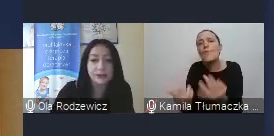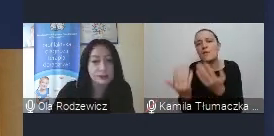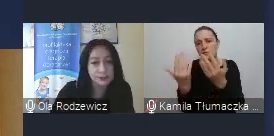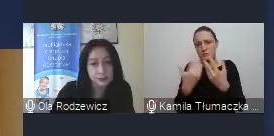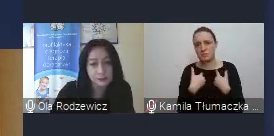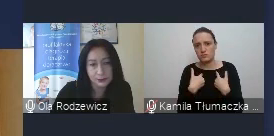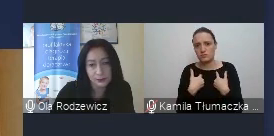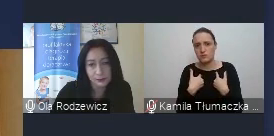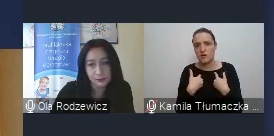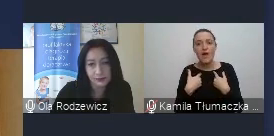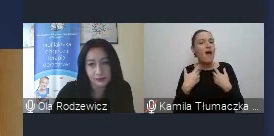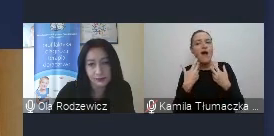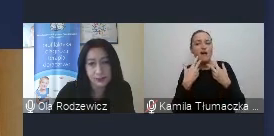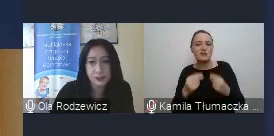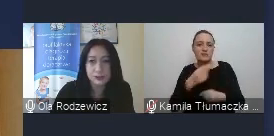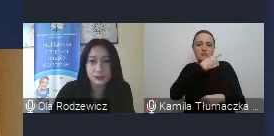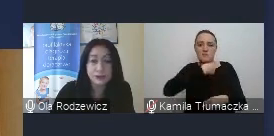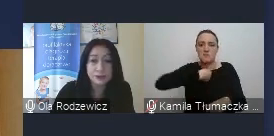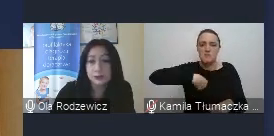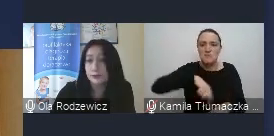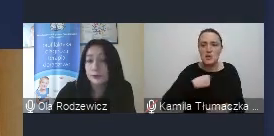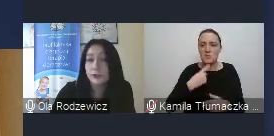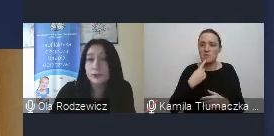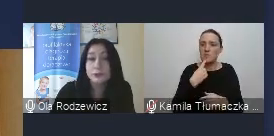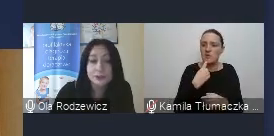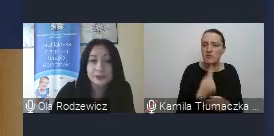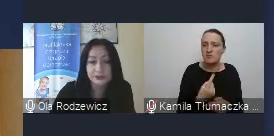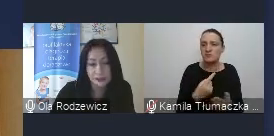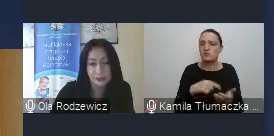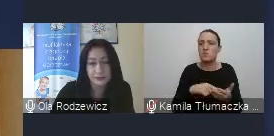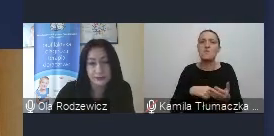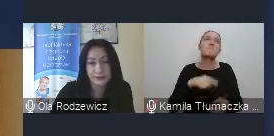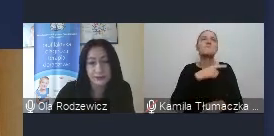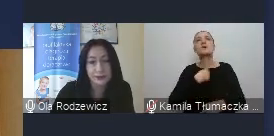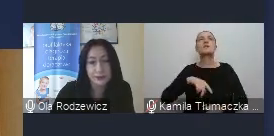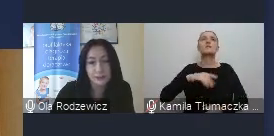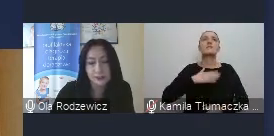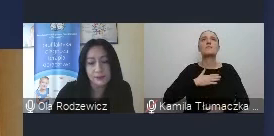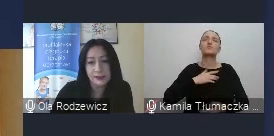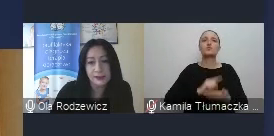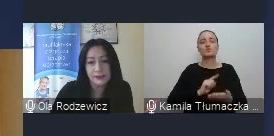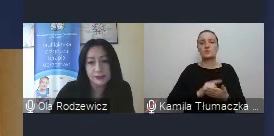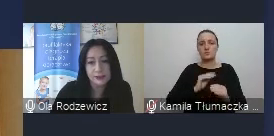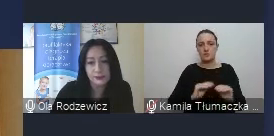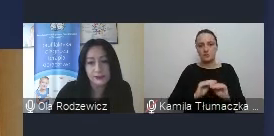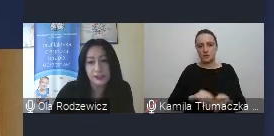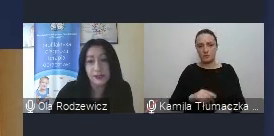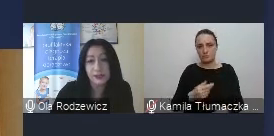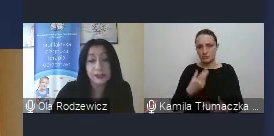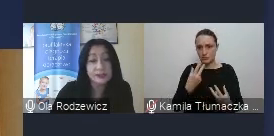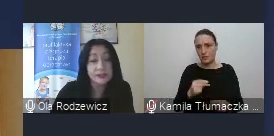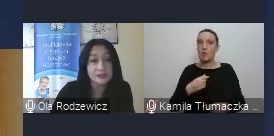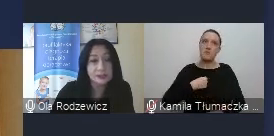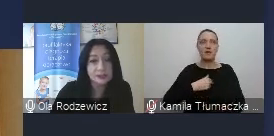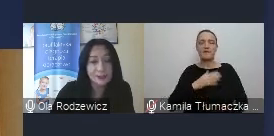a nie żebyśmy my mogli powiedzieć, że odnieśliśmy sukces w terapii dzięki temu, że jesteśmy tak